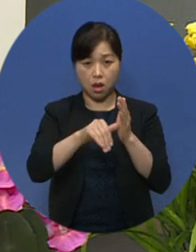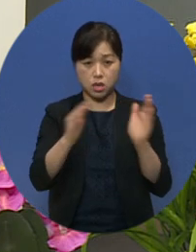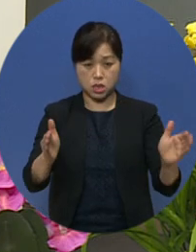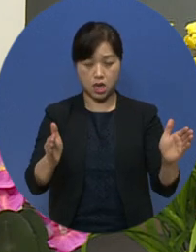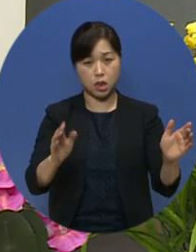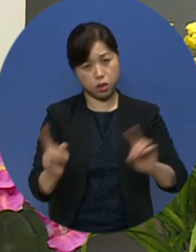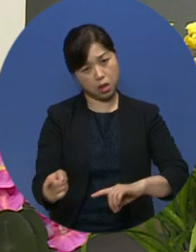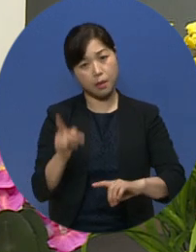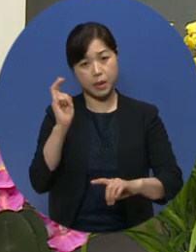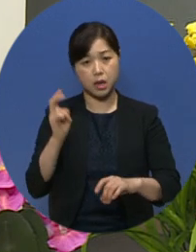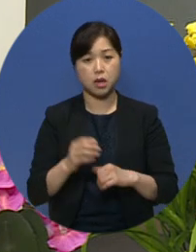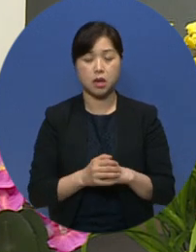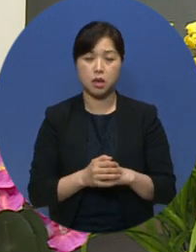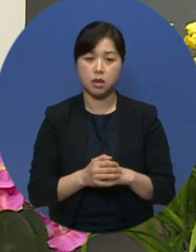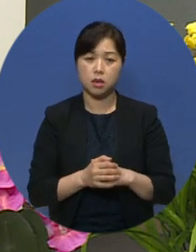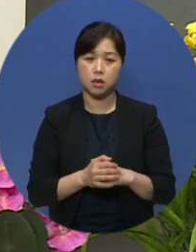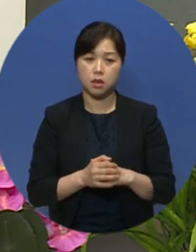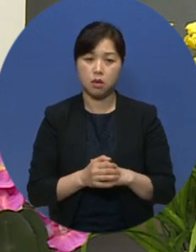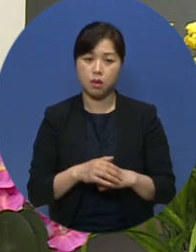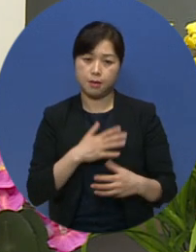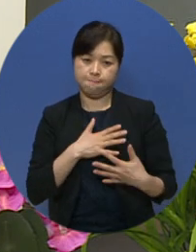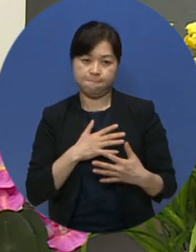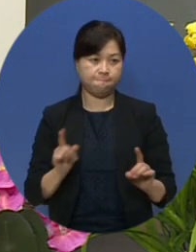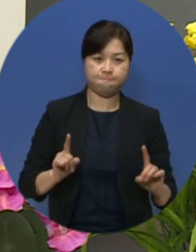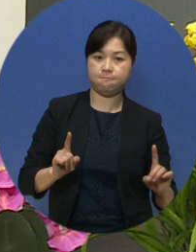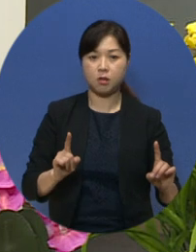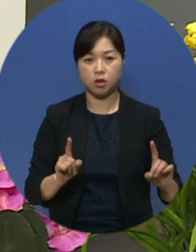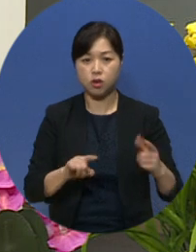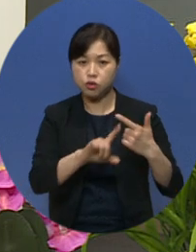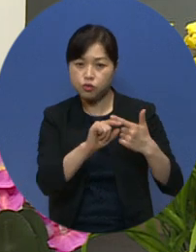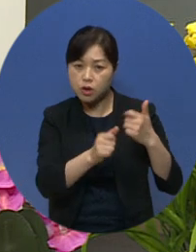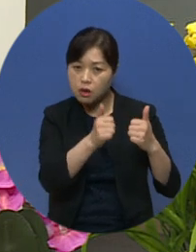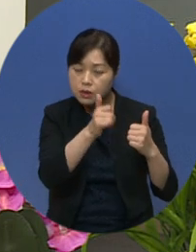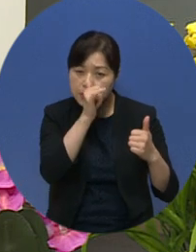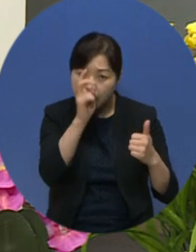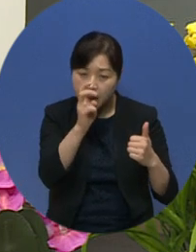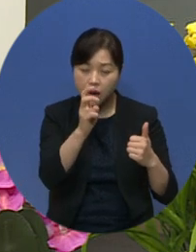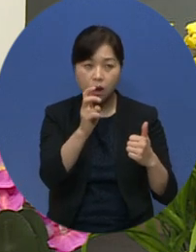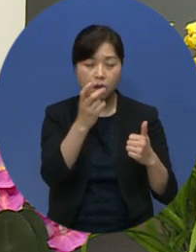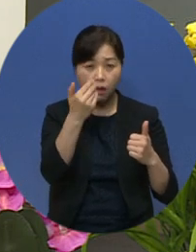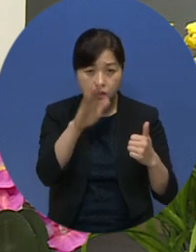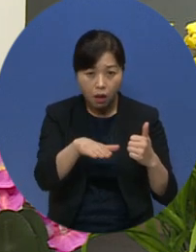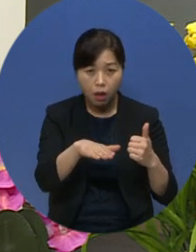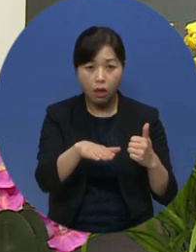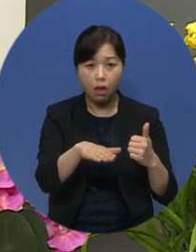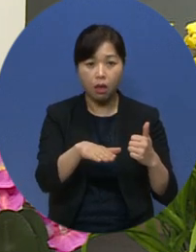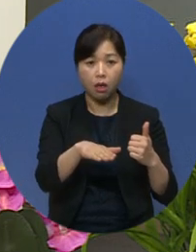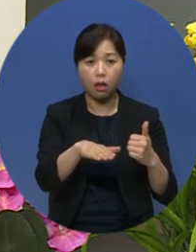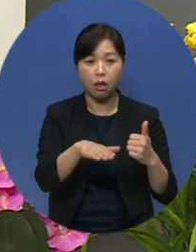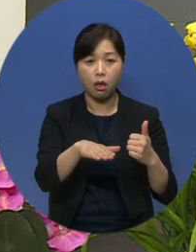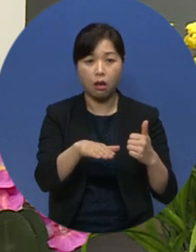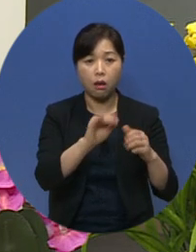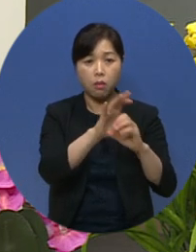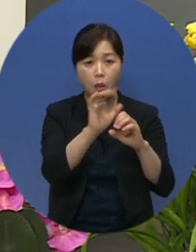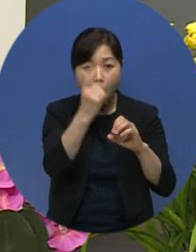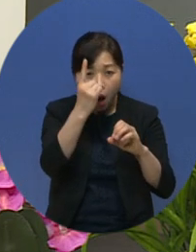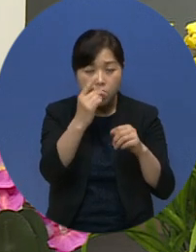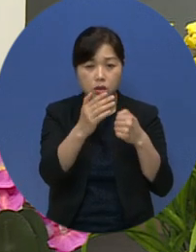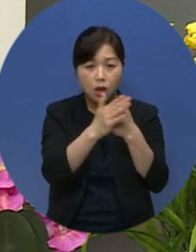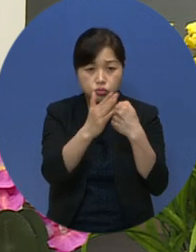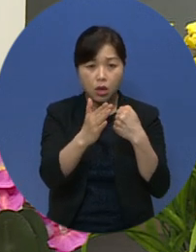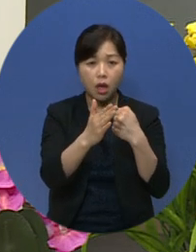에 6월 쯤에 경기가 있을 것이다 해연 된데 어이 지금 의외의 코로나 사태로